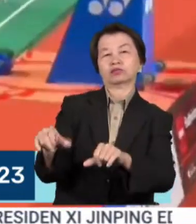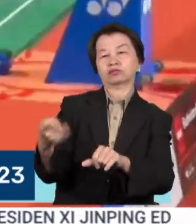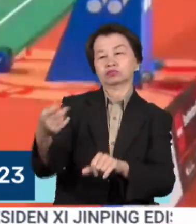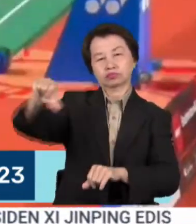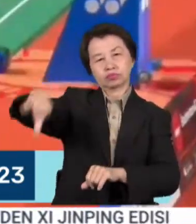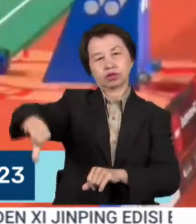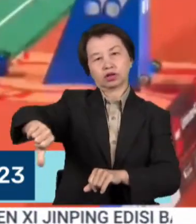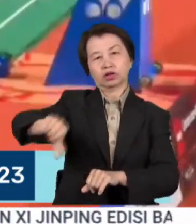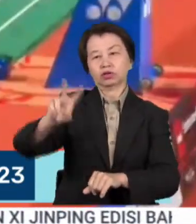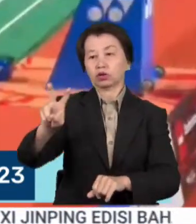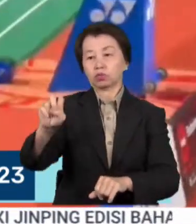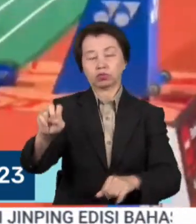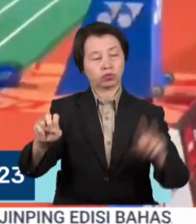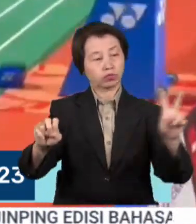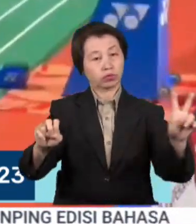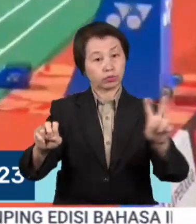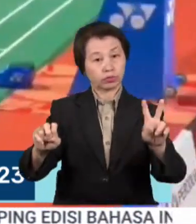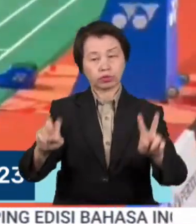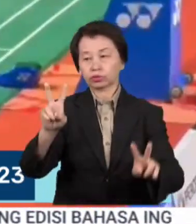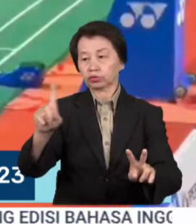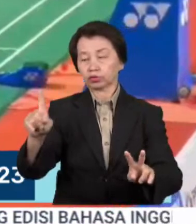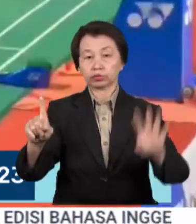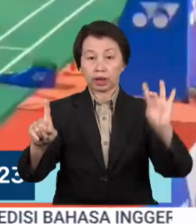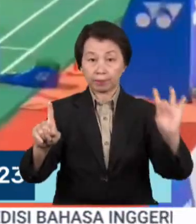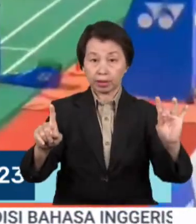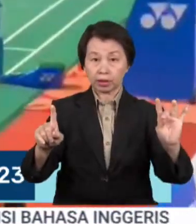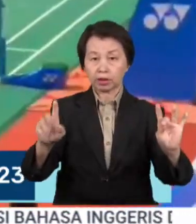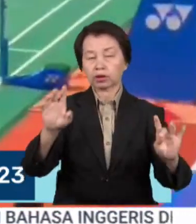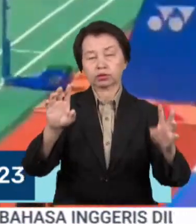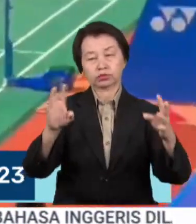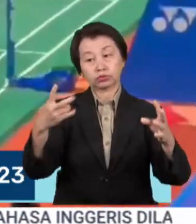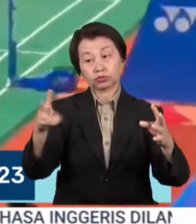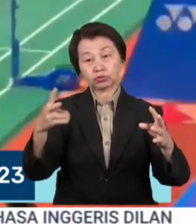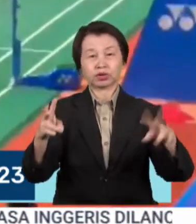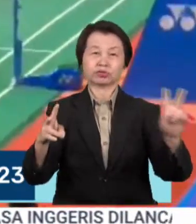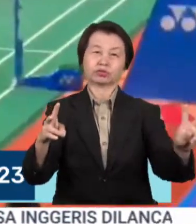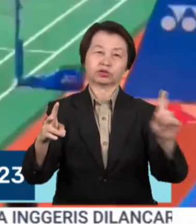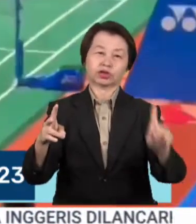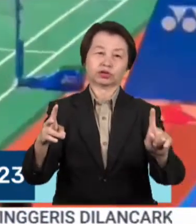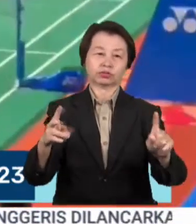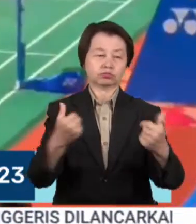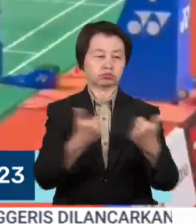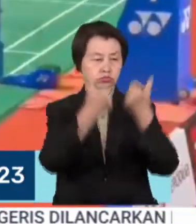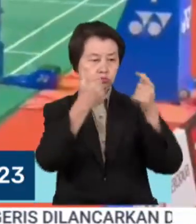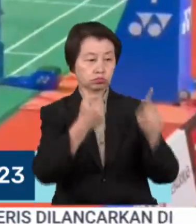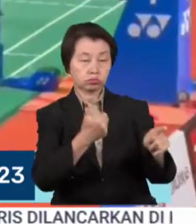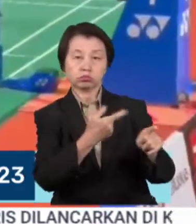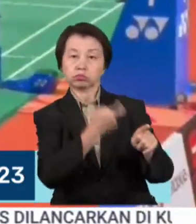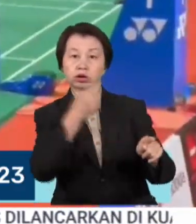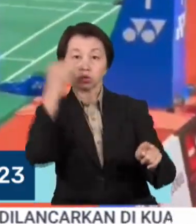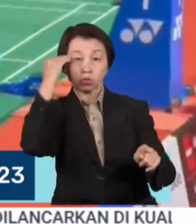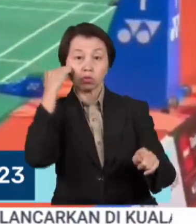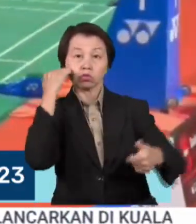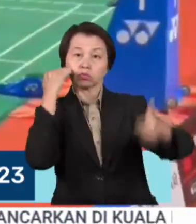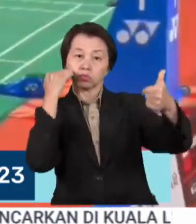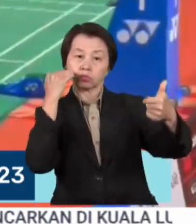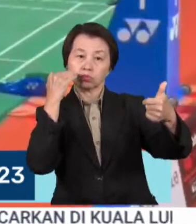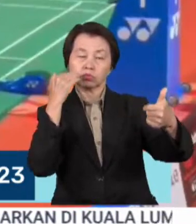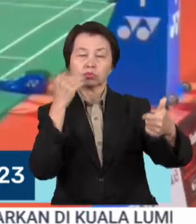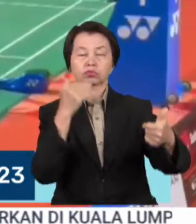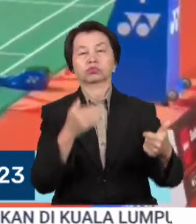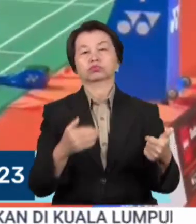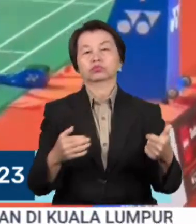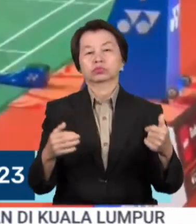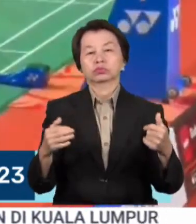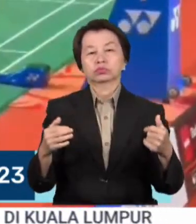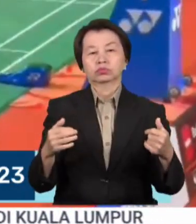tewas 20-22, 21-8, 17-21 menentang lawan dari Korea Selatan, Baek Hana, Lee